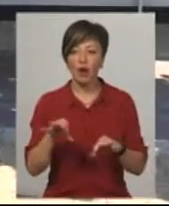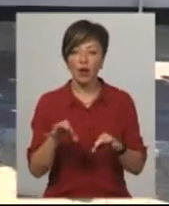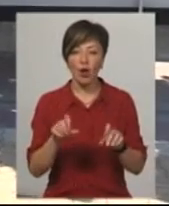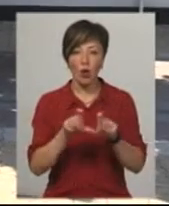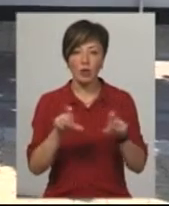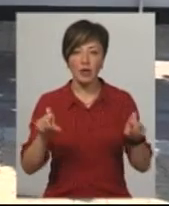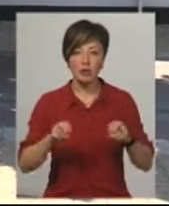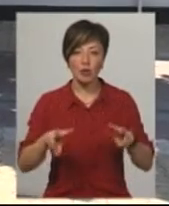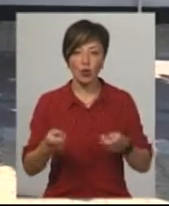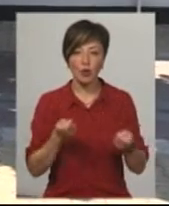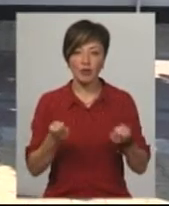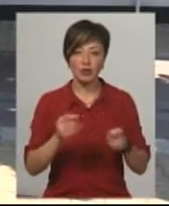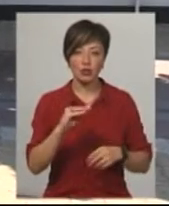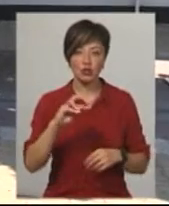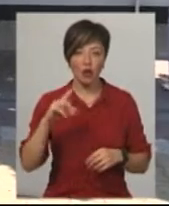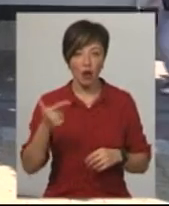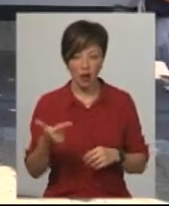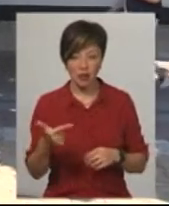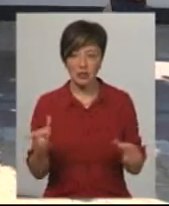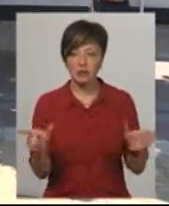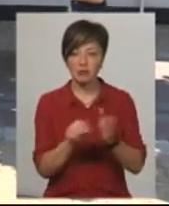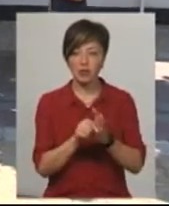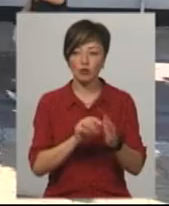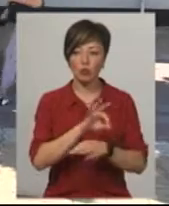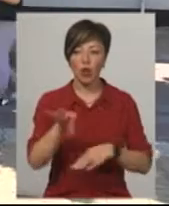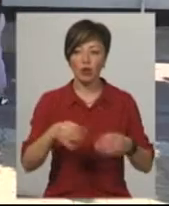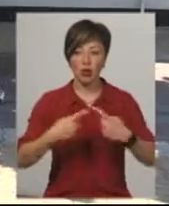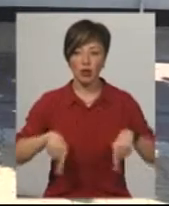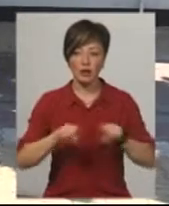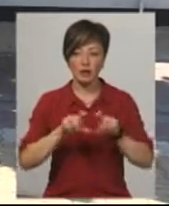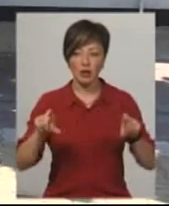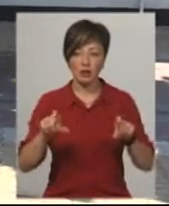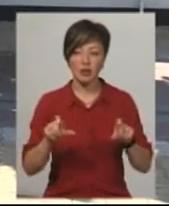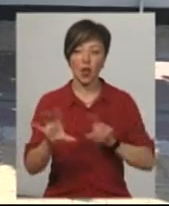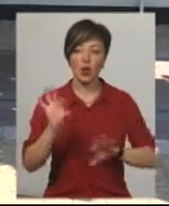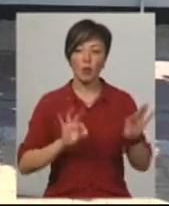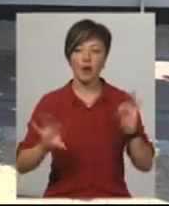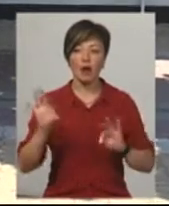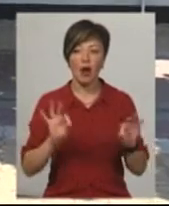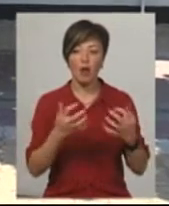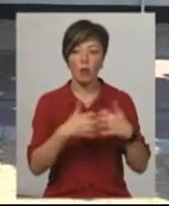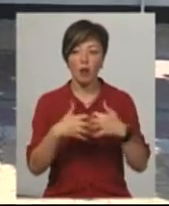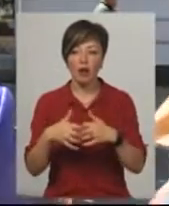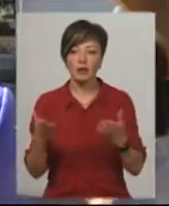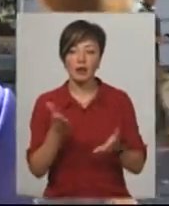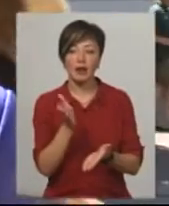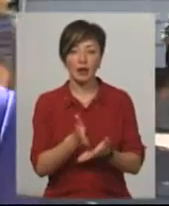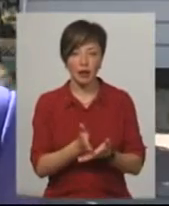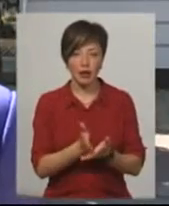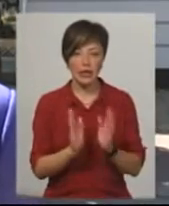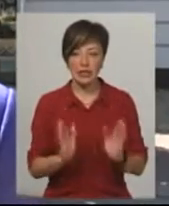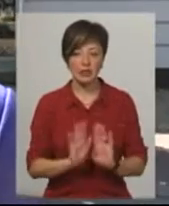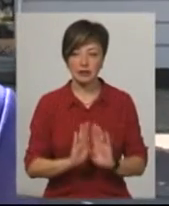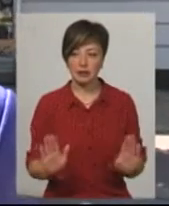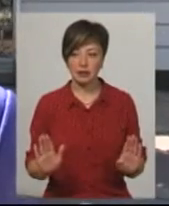об'єкт спеціалісти управління ЖКГ спільно з проєктною організацією, відповідно, добирали то обладнання, яке є не